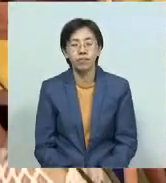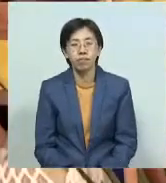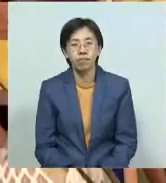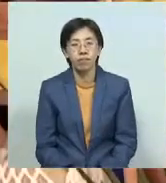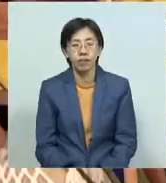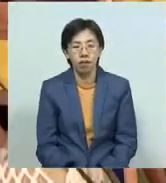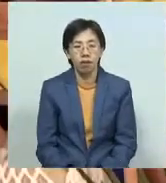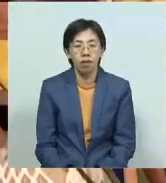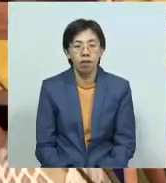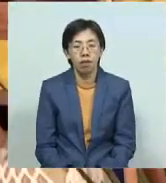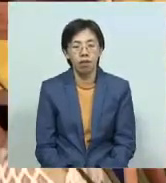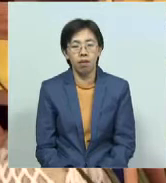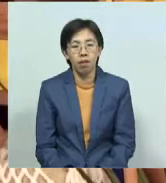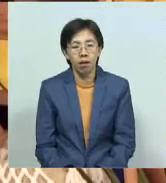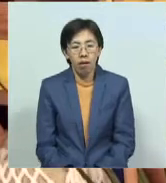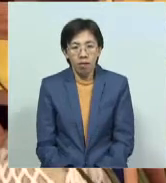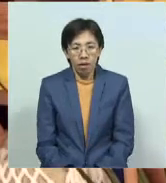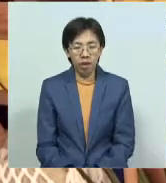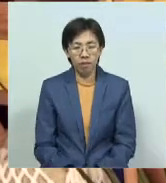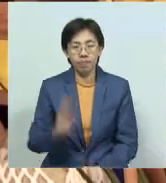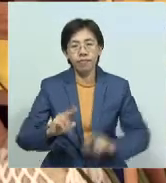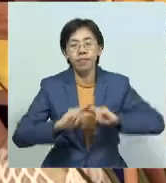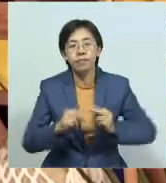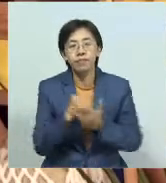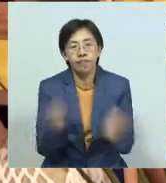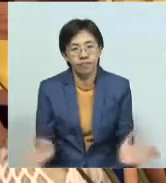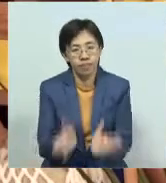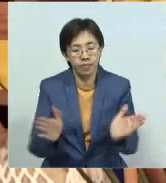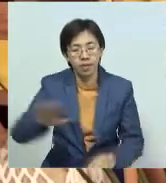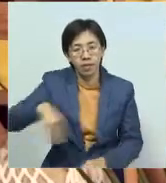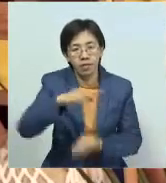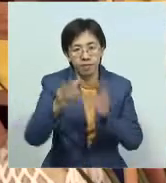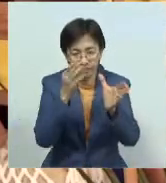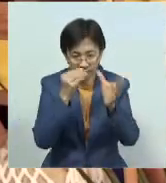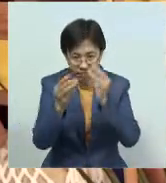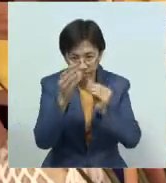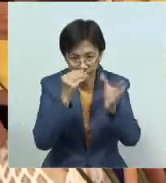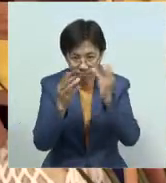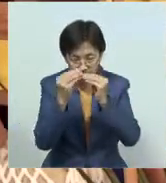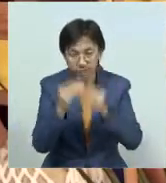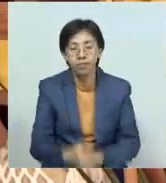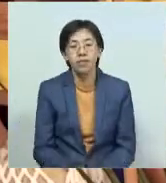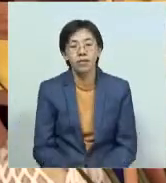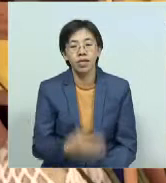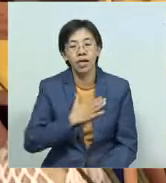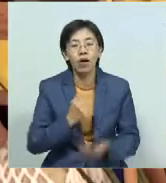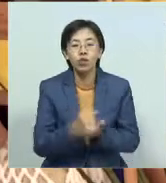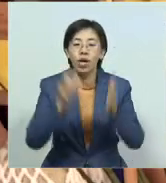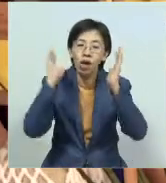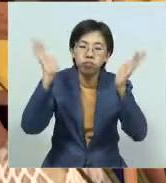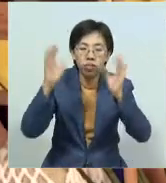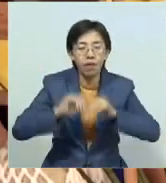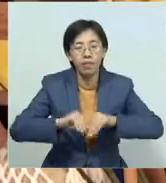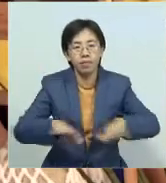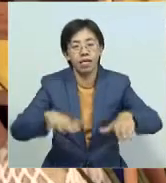ของภาคเอกชนเองก็มีส่วนในการที่จะกระตุ้นในการที่จะส่งเสริมให้เขาได้เรียนรู้เราก็ช่วยกันโปรโมท